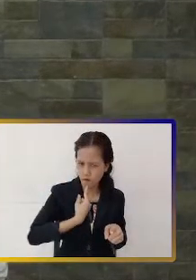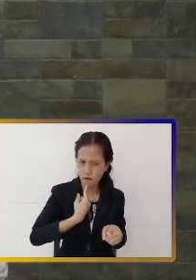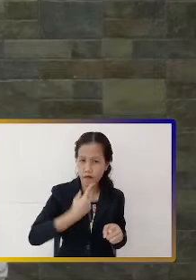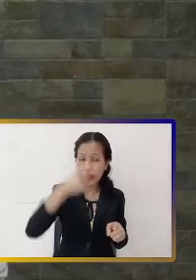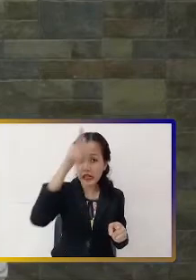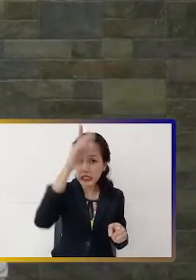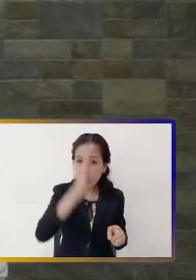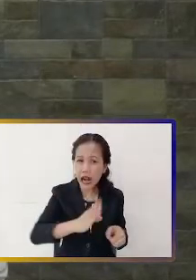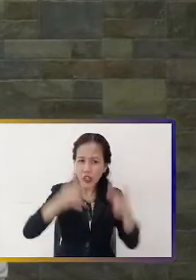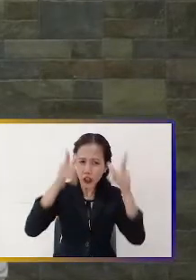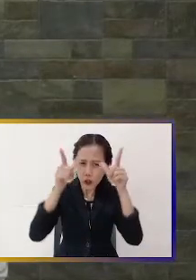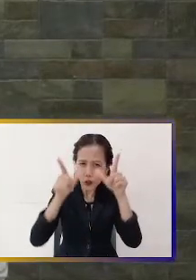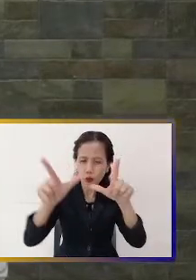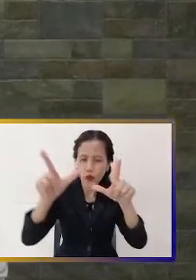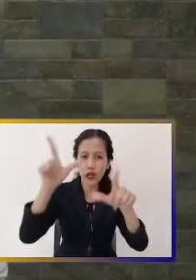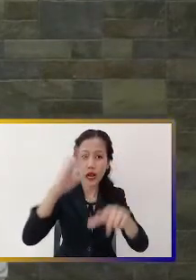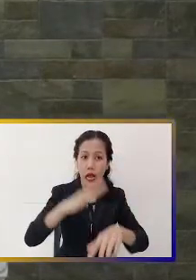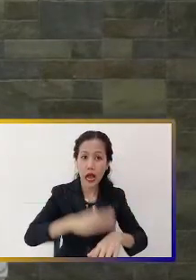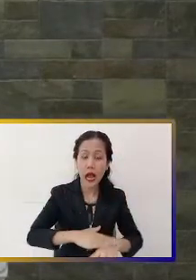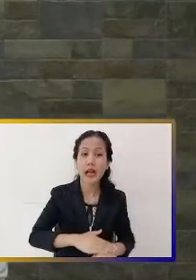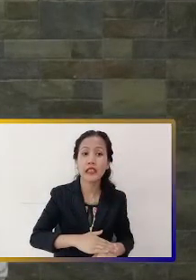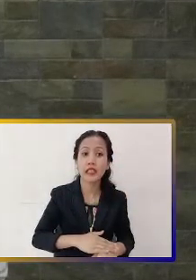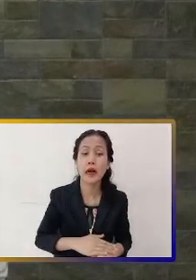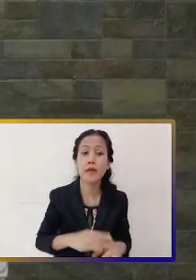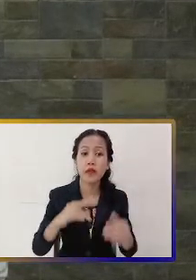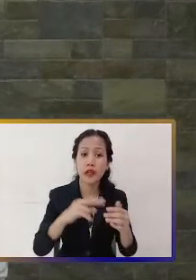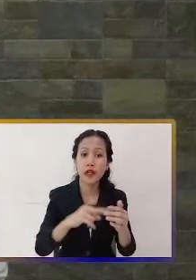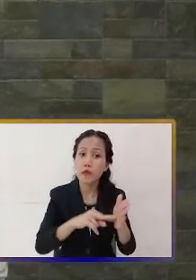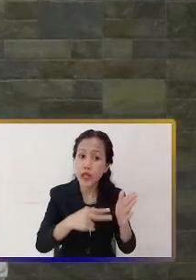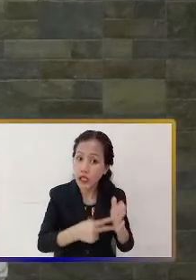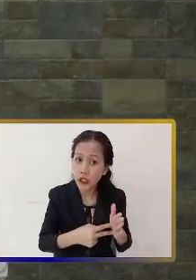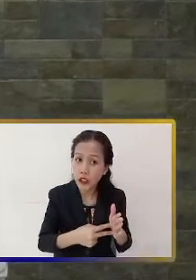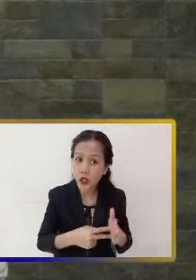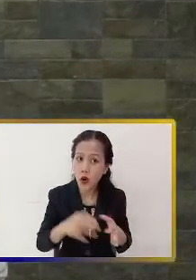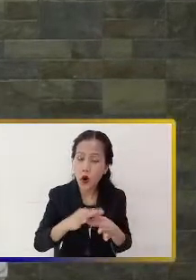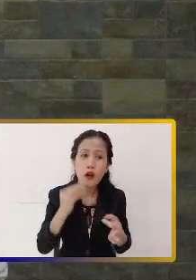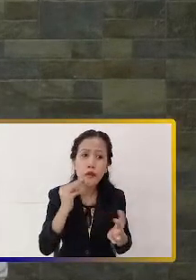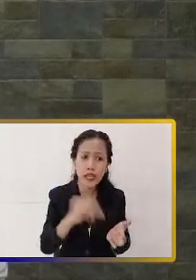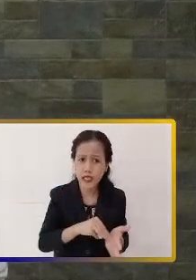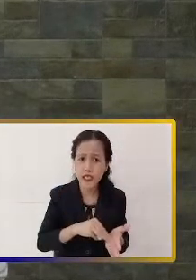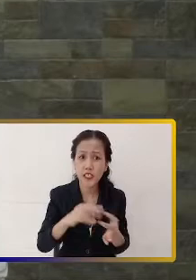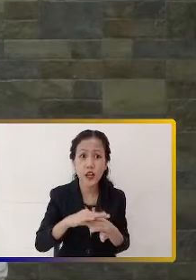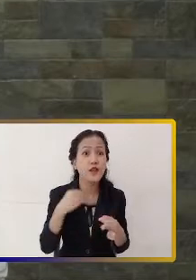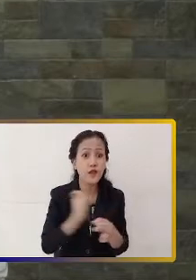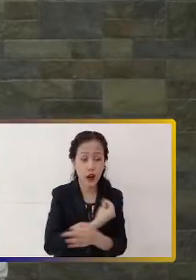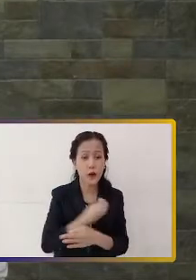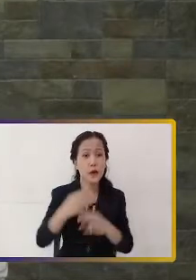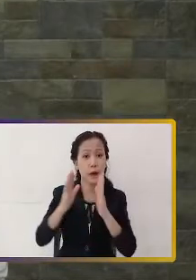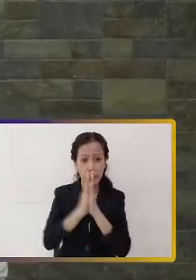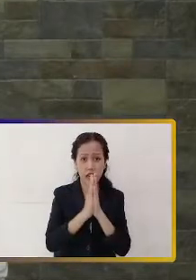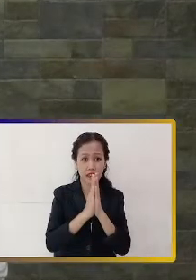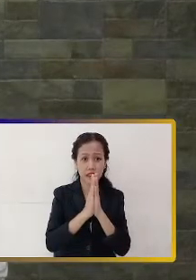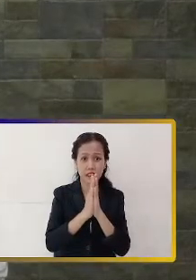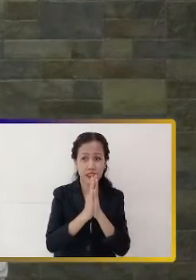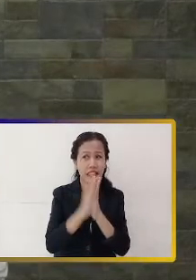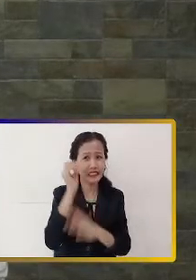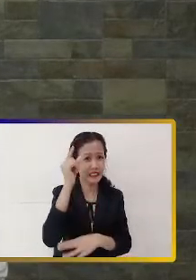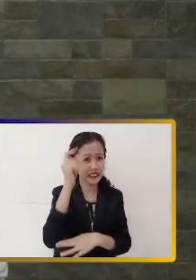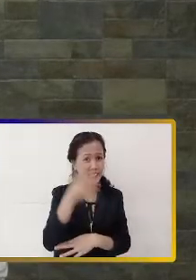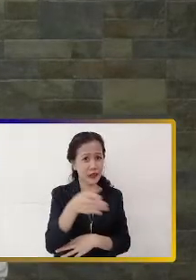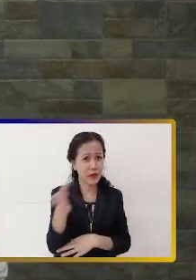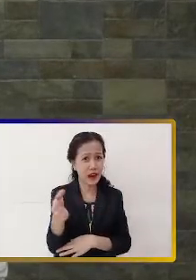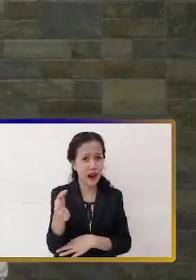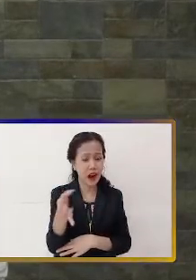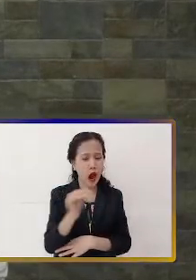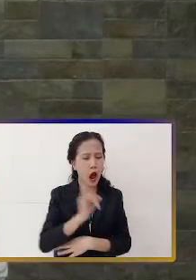God looketh at the contents of your prayer. Boy, naunawaan nyo, but I